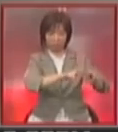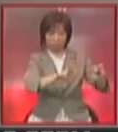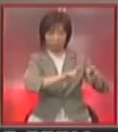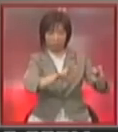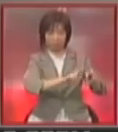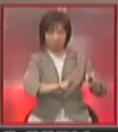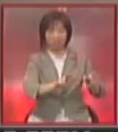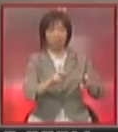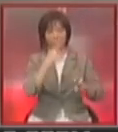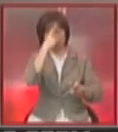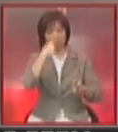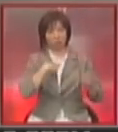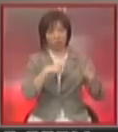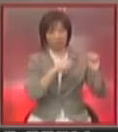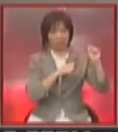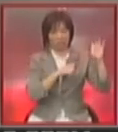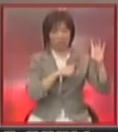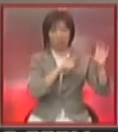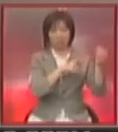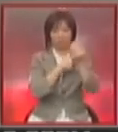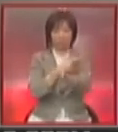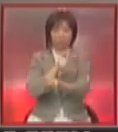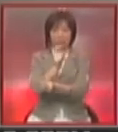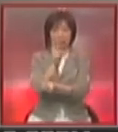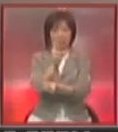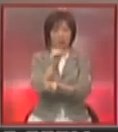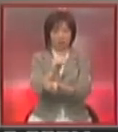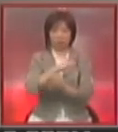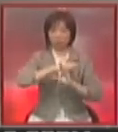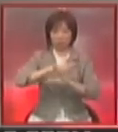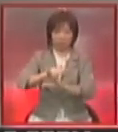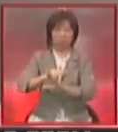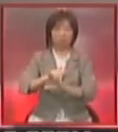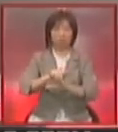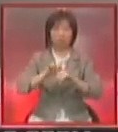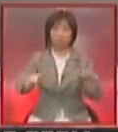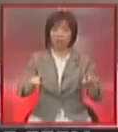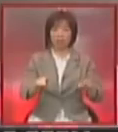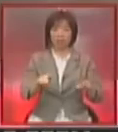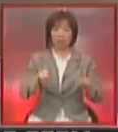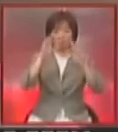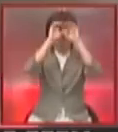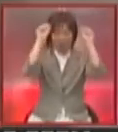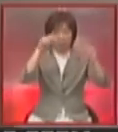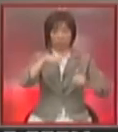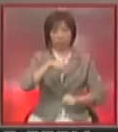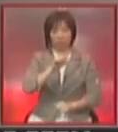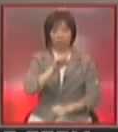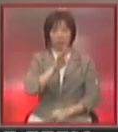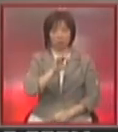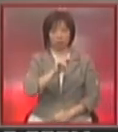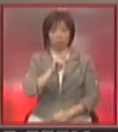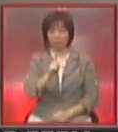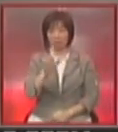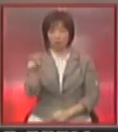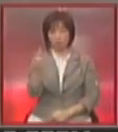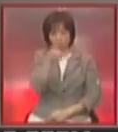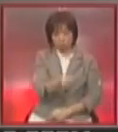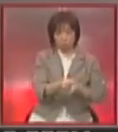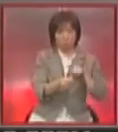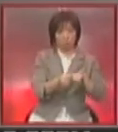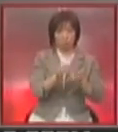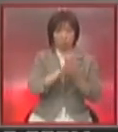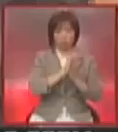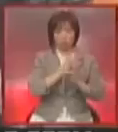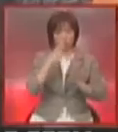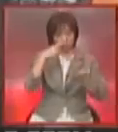na nagpipigil sa paglabas ng mga dokumentong yan. Pero bago yan, nag-isa muna ng husto ang presidente ng PS Bank na sumalang din ngayon sa witness